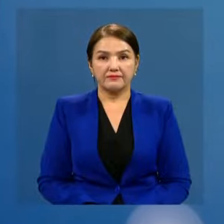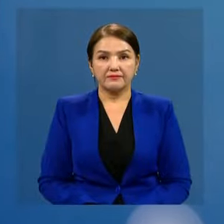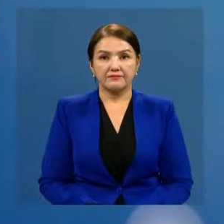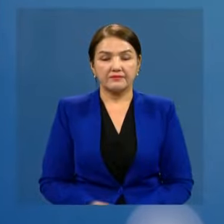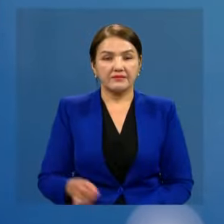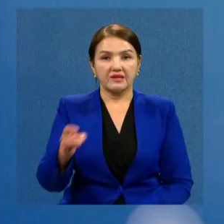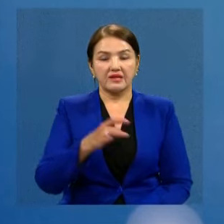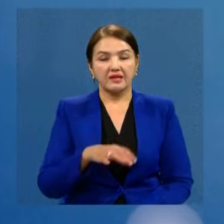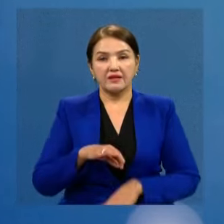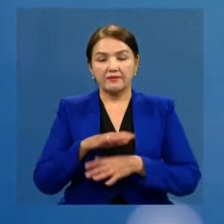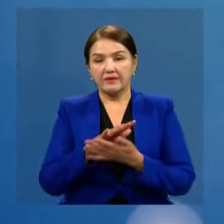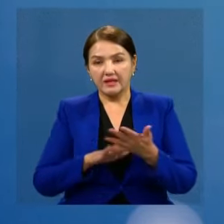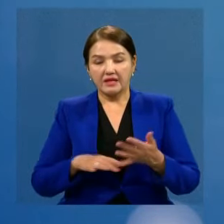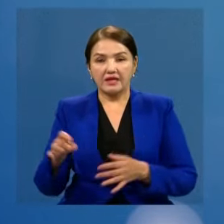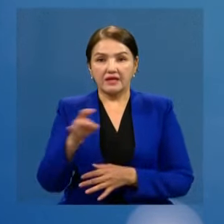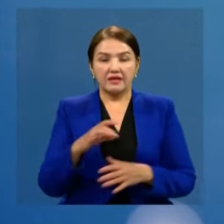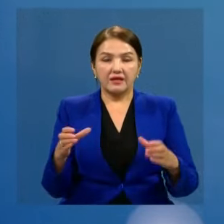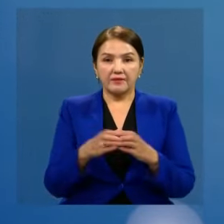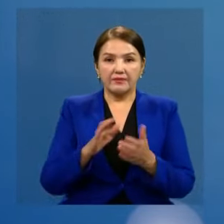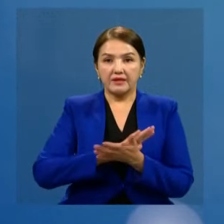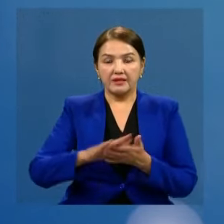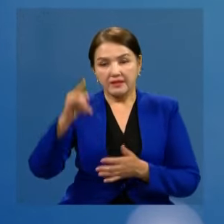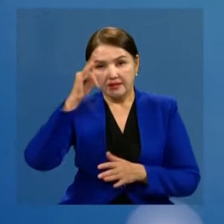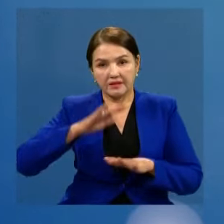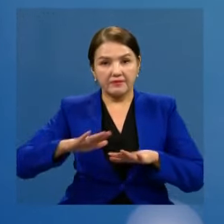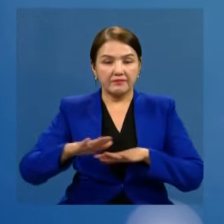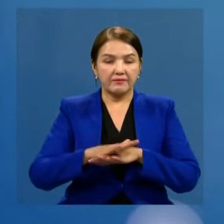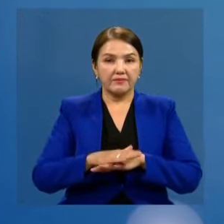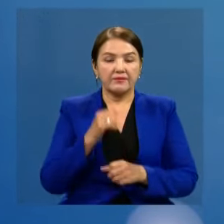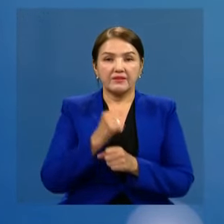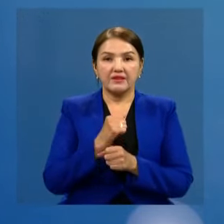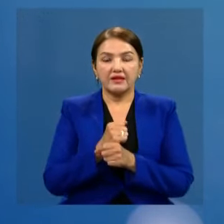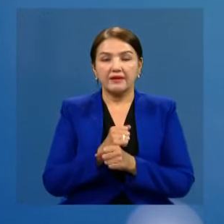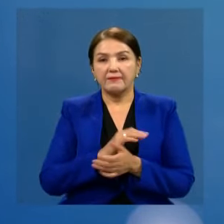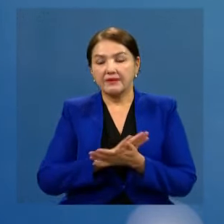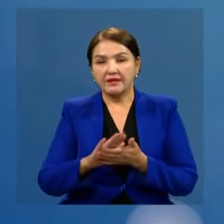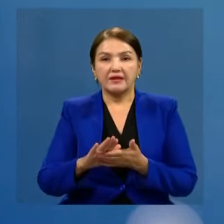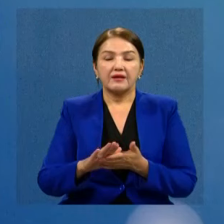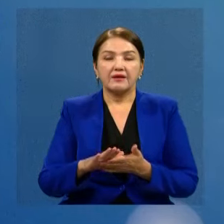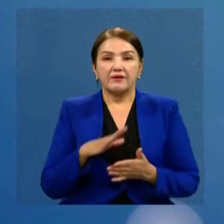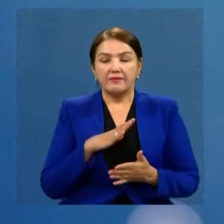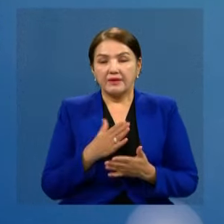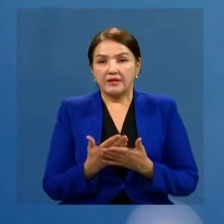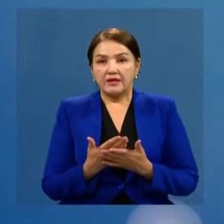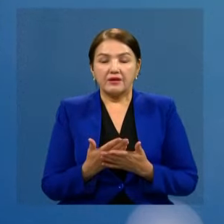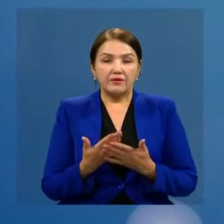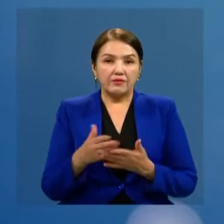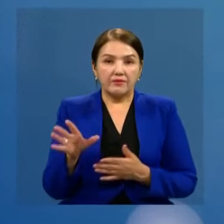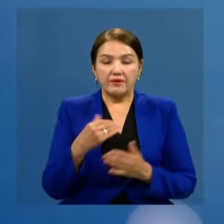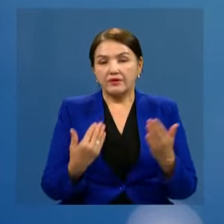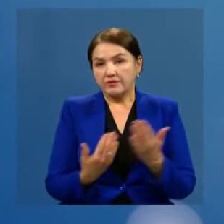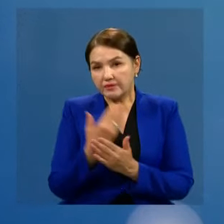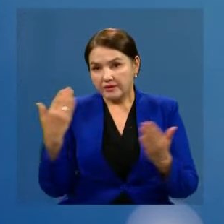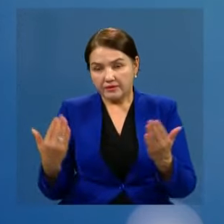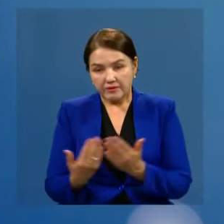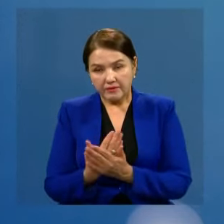В регионе продолжается республиканская акция «Таза Казахстан». К работам по санитарной очистке и благоустройству привлекаются все новые